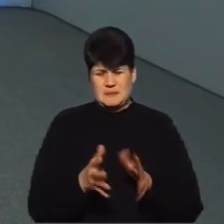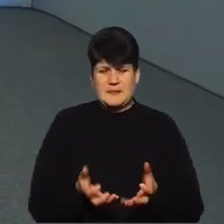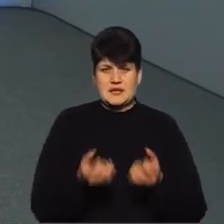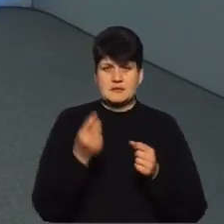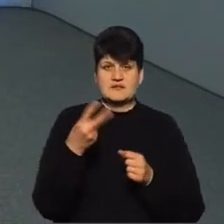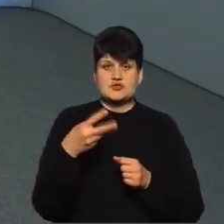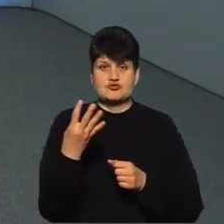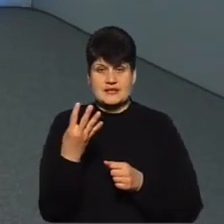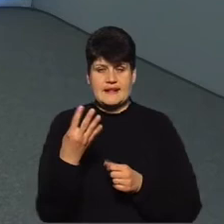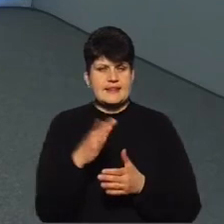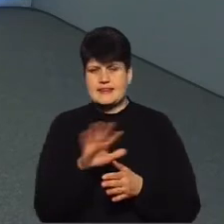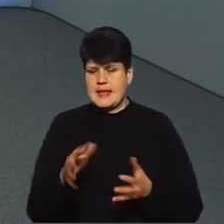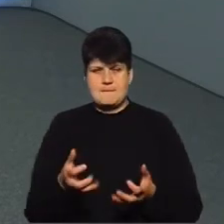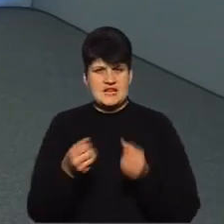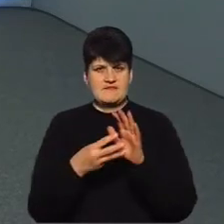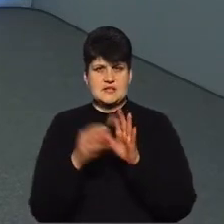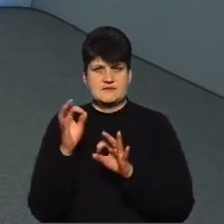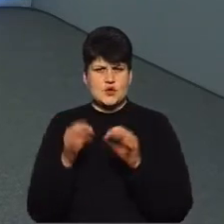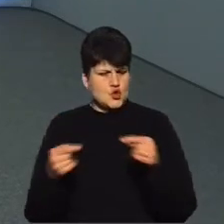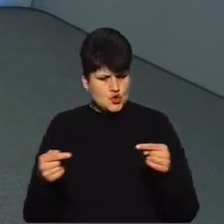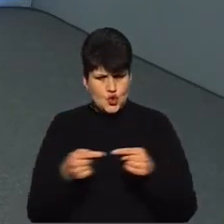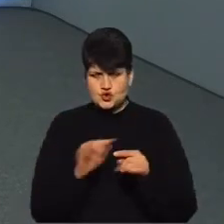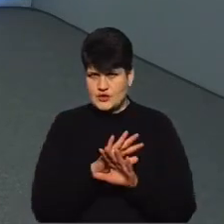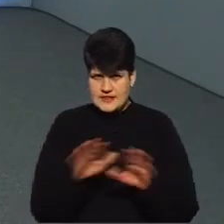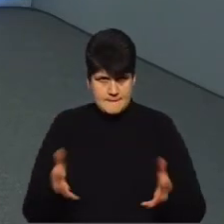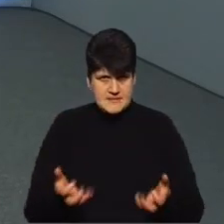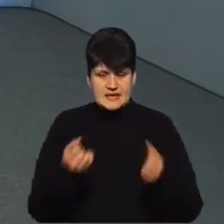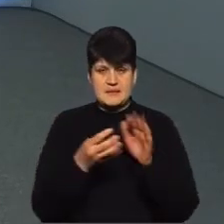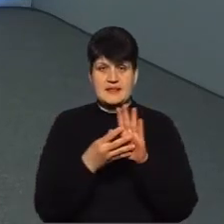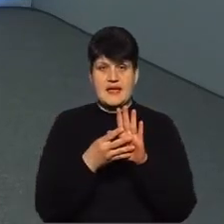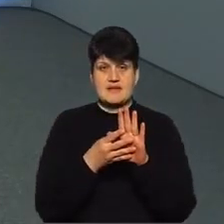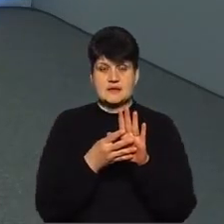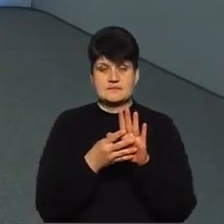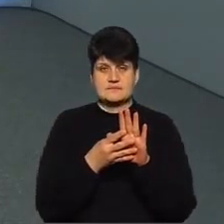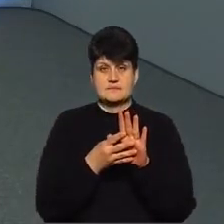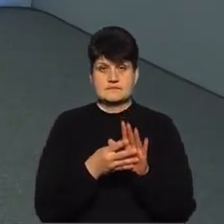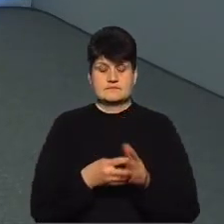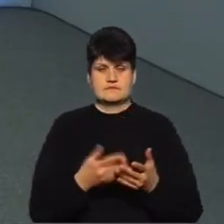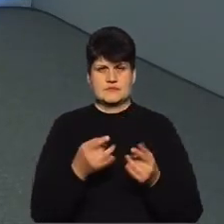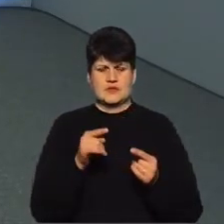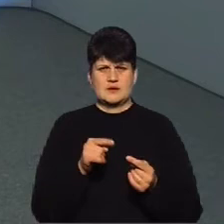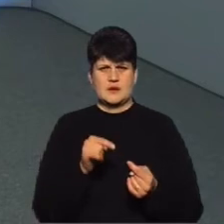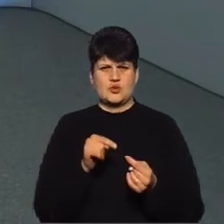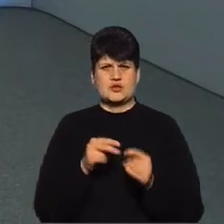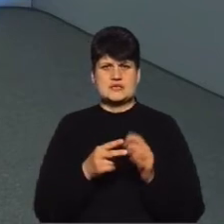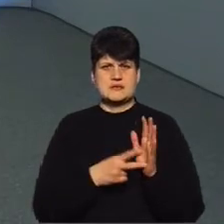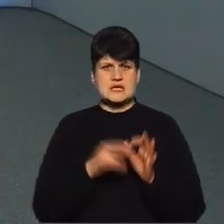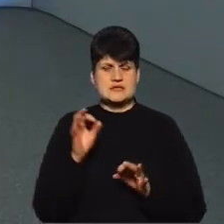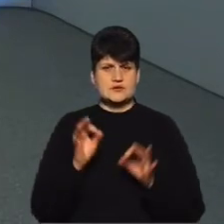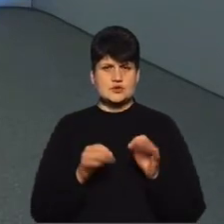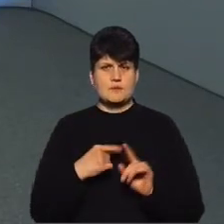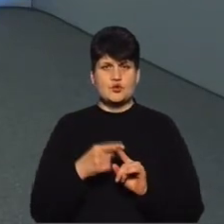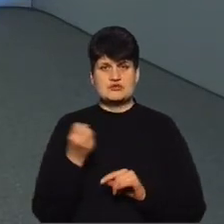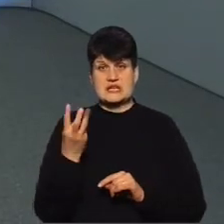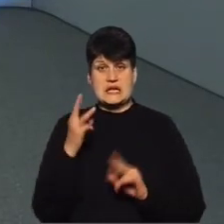якраз 8% і точно не підтримує 9%. Тобто, таких проти 17% і ще плюс 13